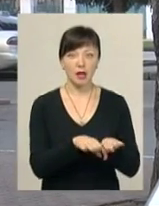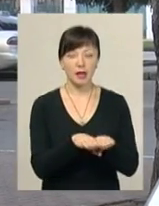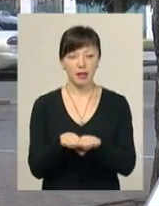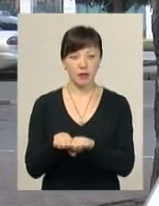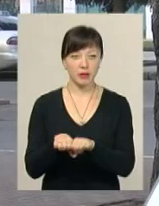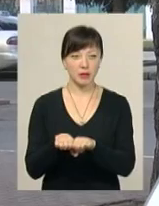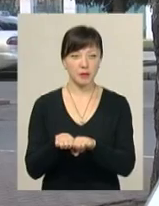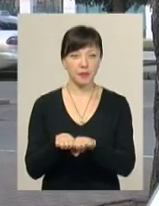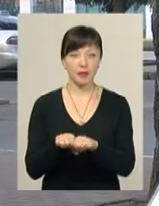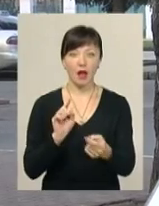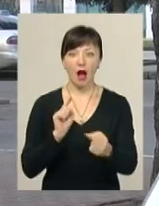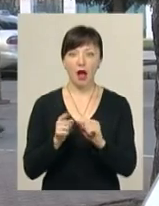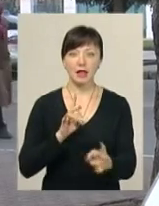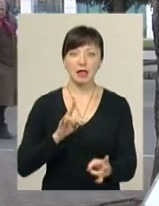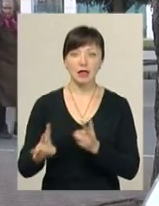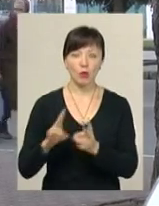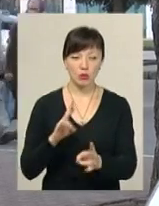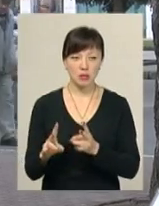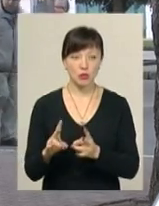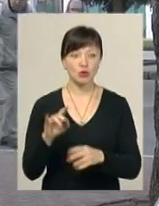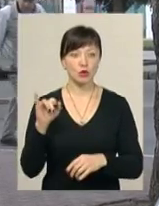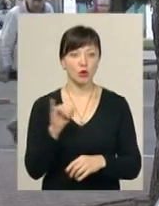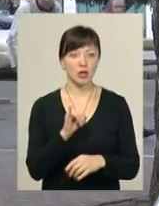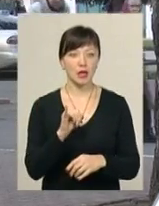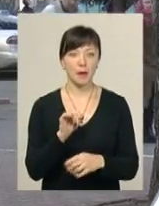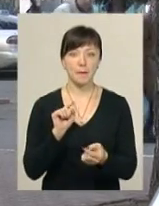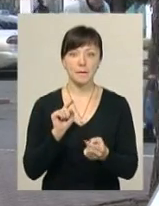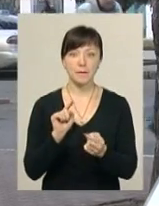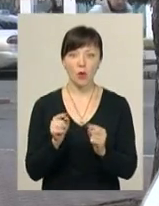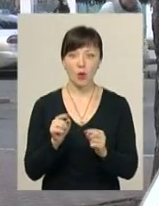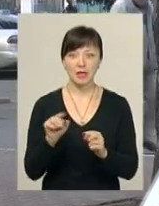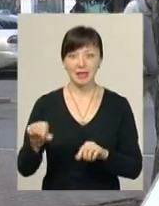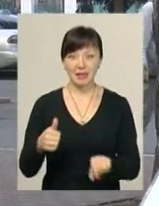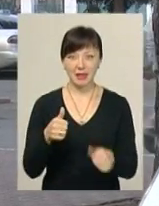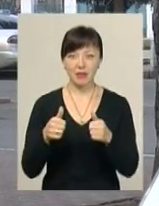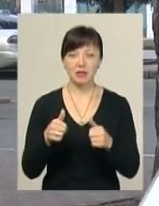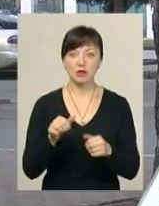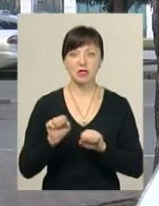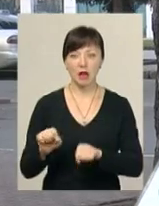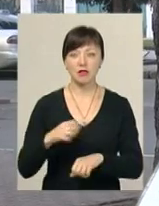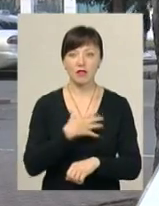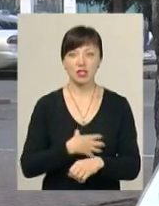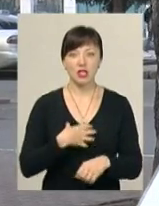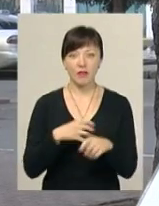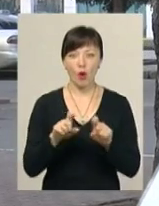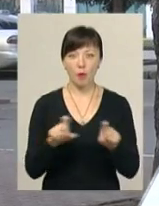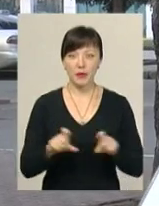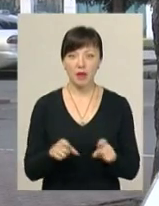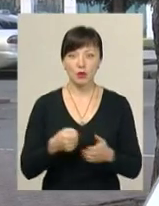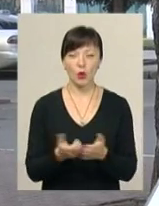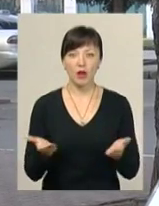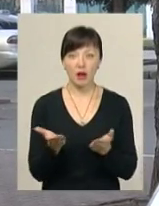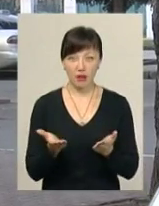рівень антитерористичного та протидиверсійного захисту особливо важливих об'єктів, до